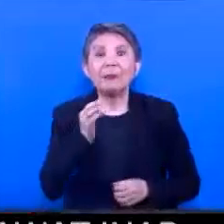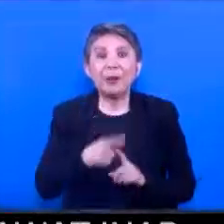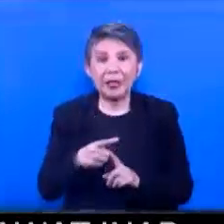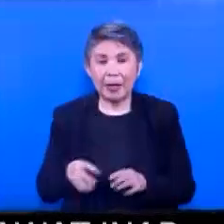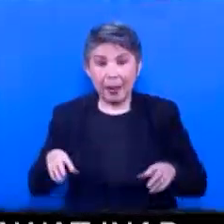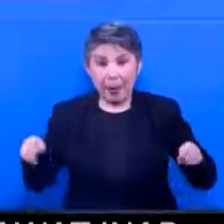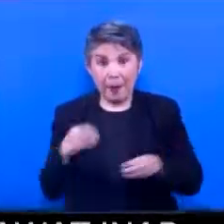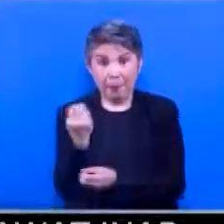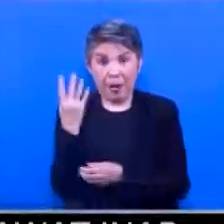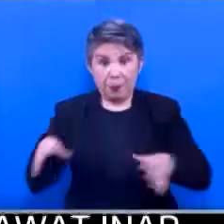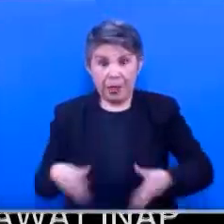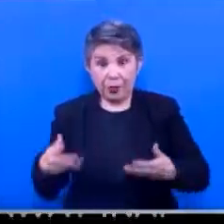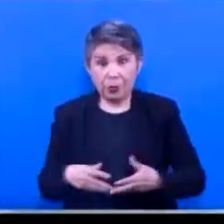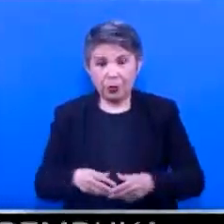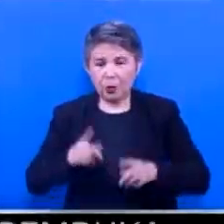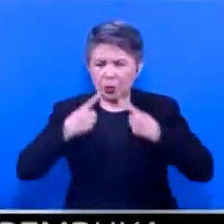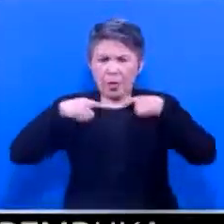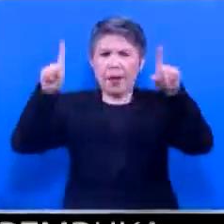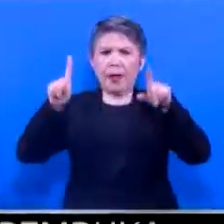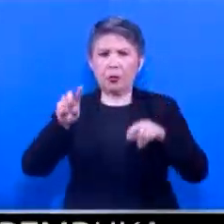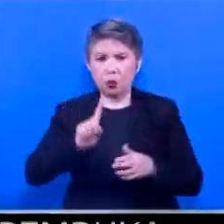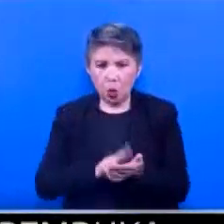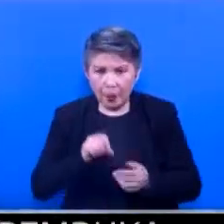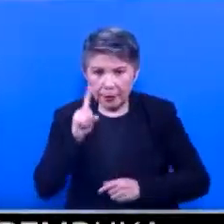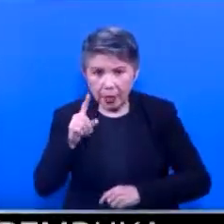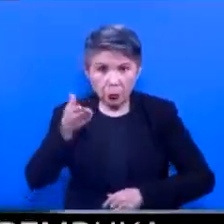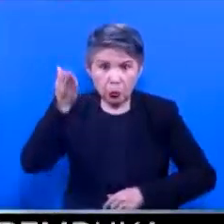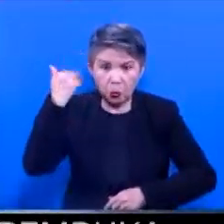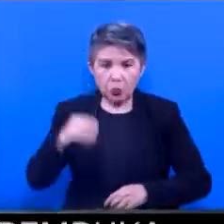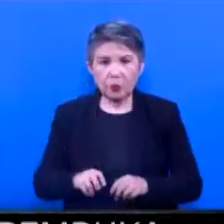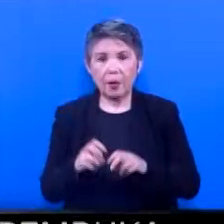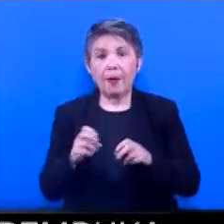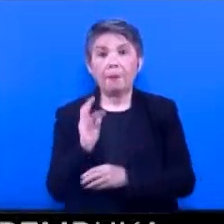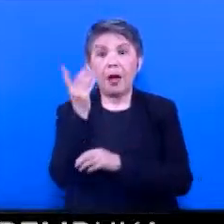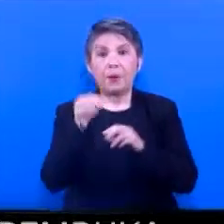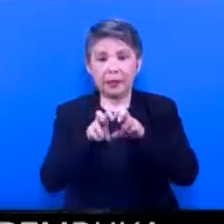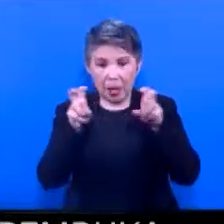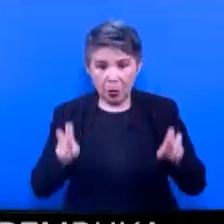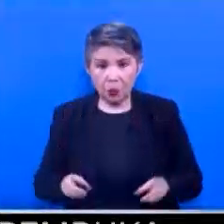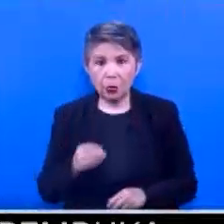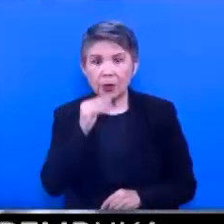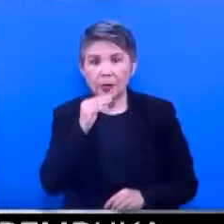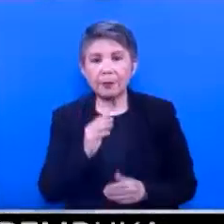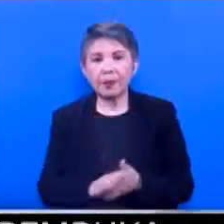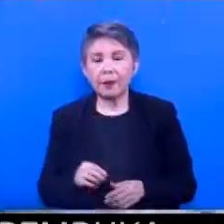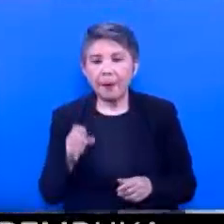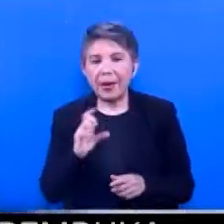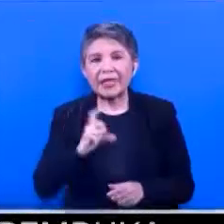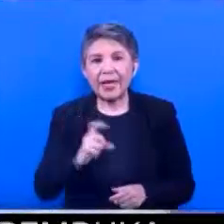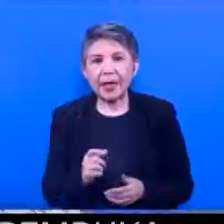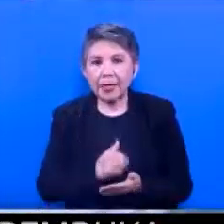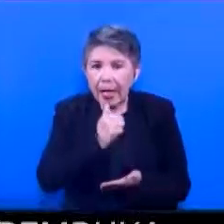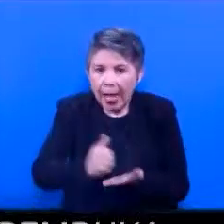tahu Bakacung ini merupakan pelopor tahu Kediri. Dan satu-satunya pabrik tahu yang masih mempertahankan metode memasak tahu dengan